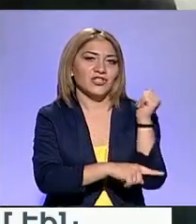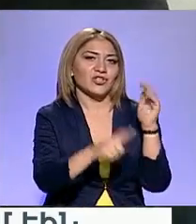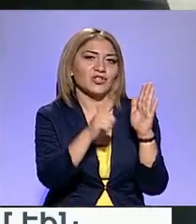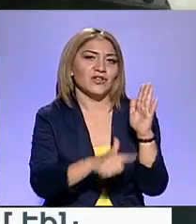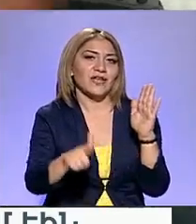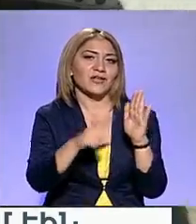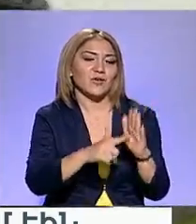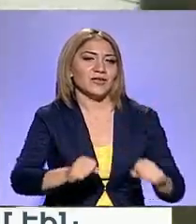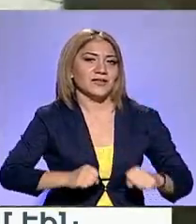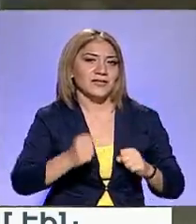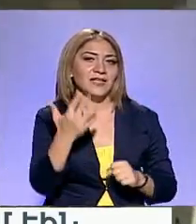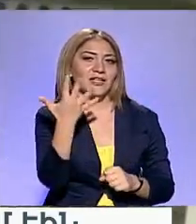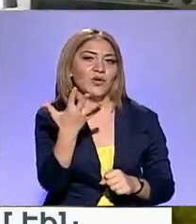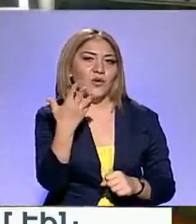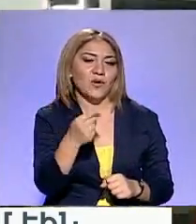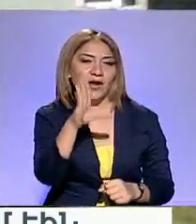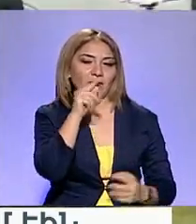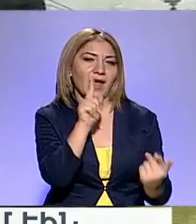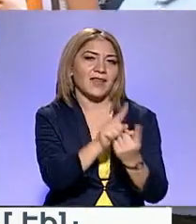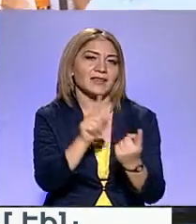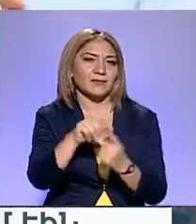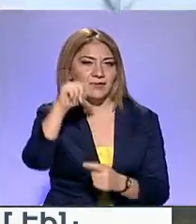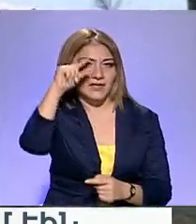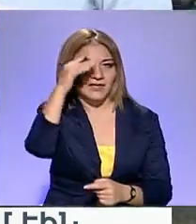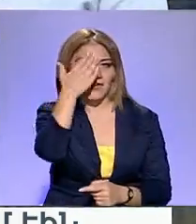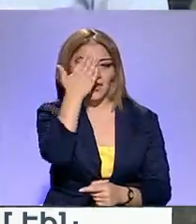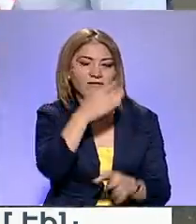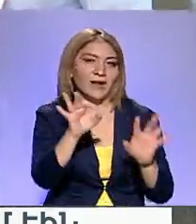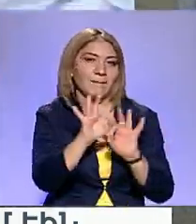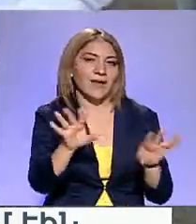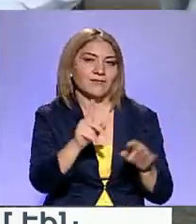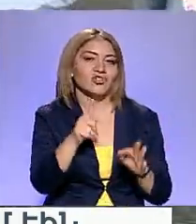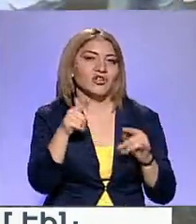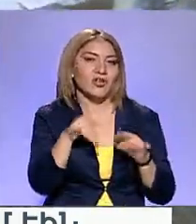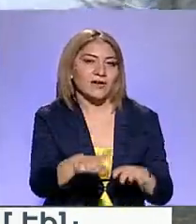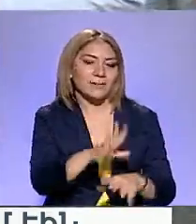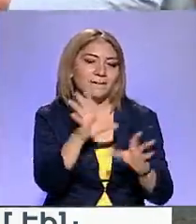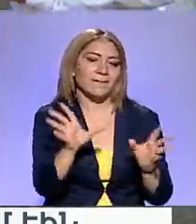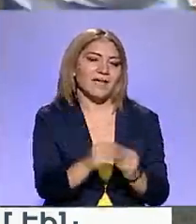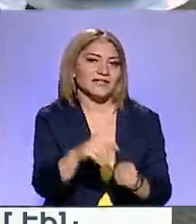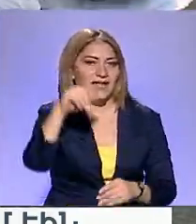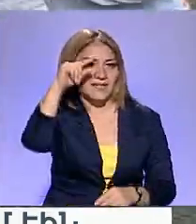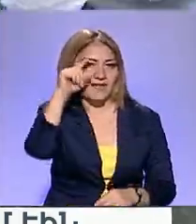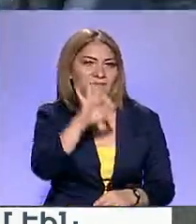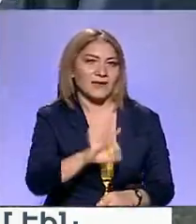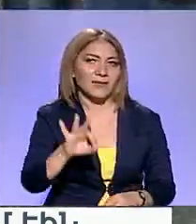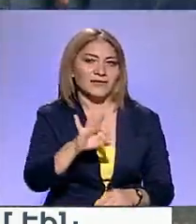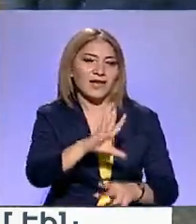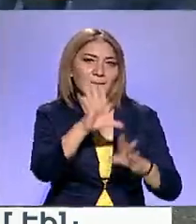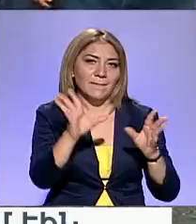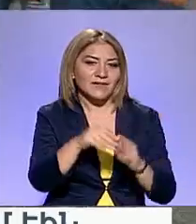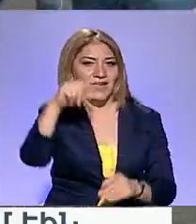77 թեկնածու ևս 5 օր կկարողանա հանդիպել երևանցիների հետ, ներկայացնել, թե ինչ են անելու միասին հանուն Երևանի։